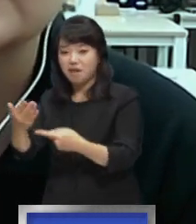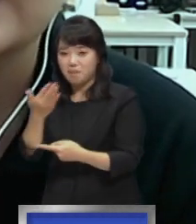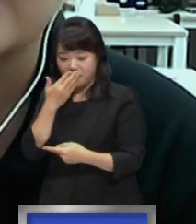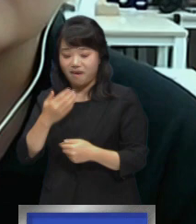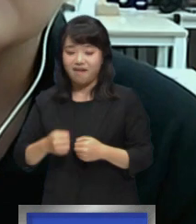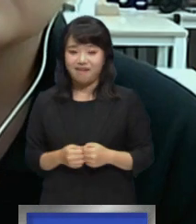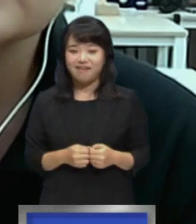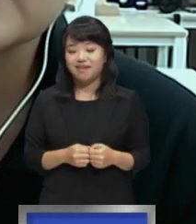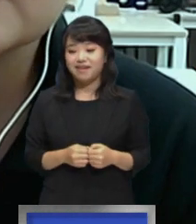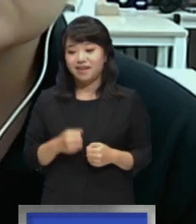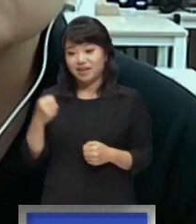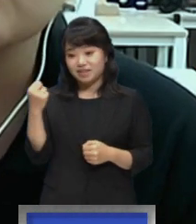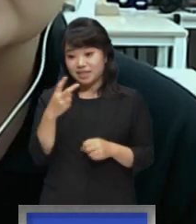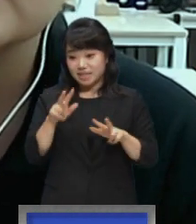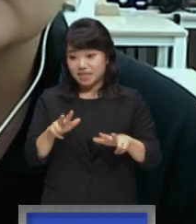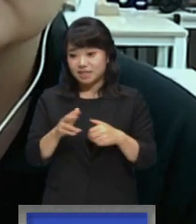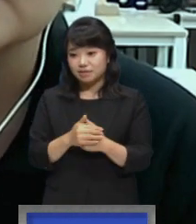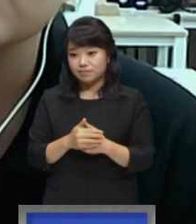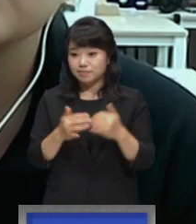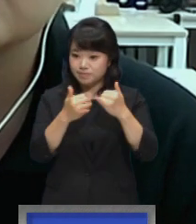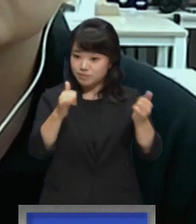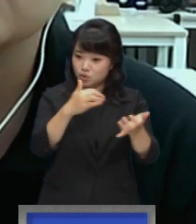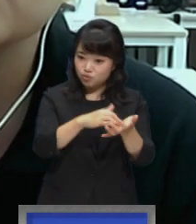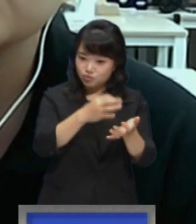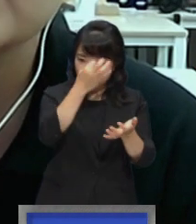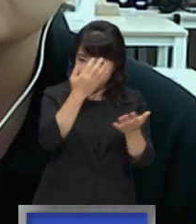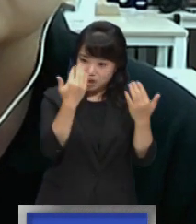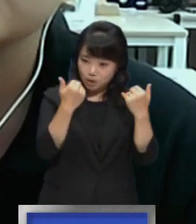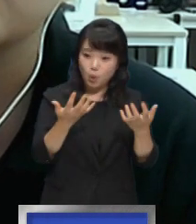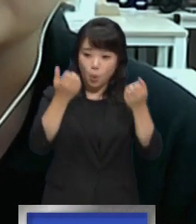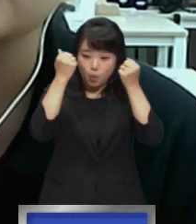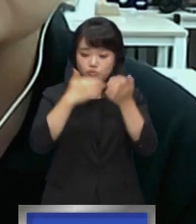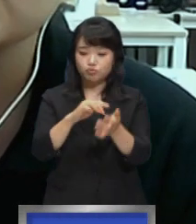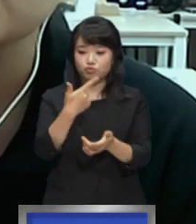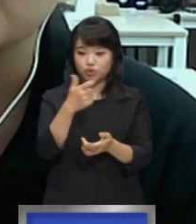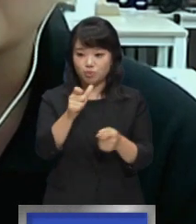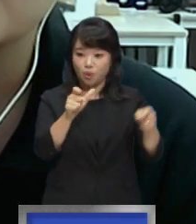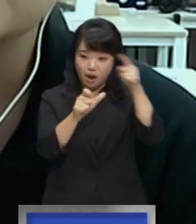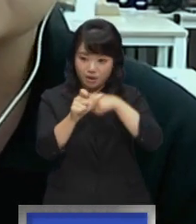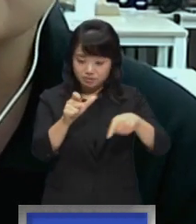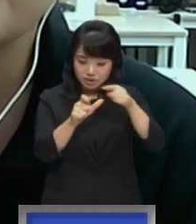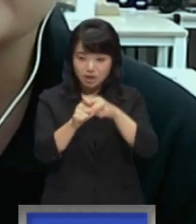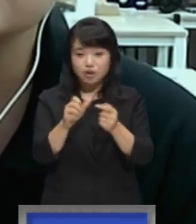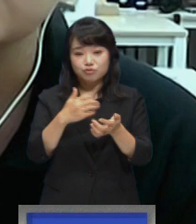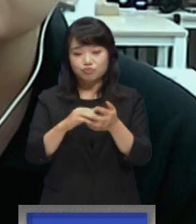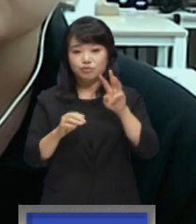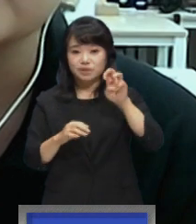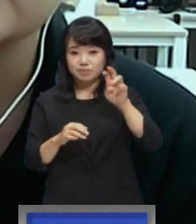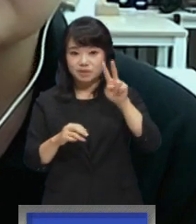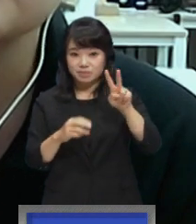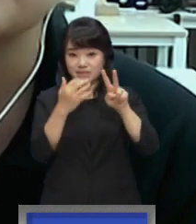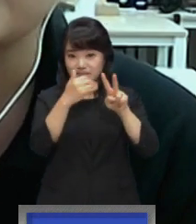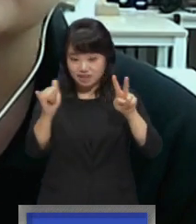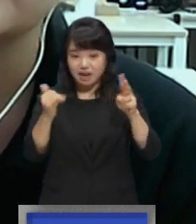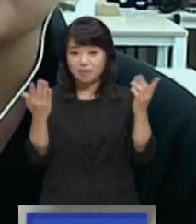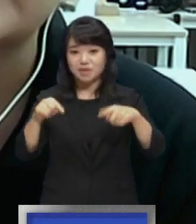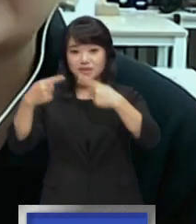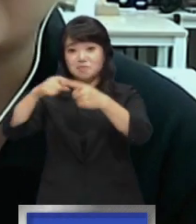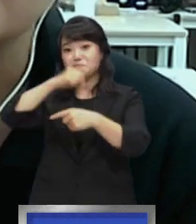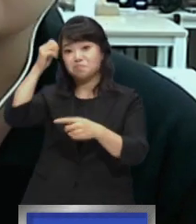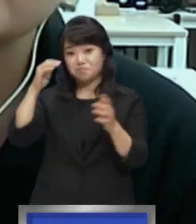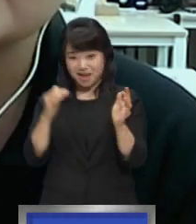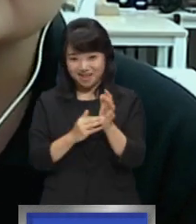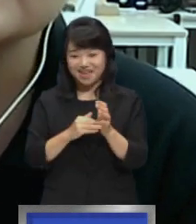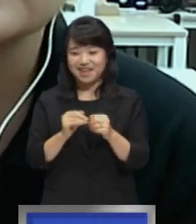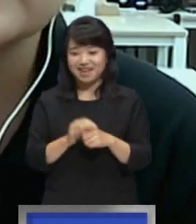제공하고 있습니다. 현재까지 주민기술학교 수료생 65명 중 취업한 지역 주민이 32명이나